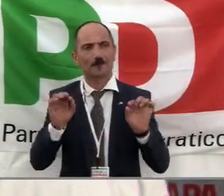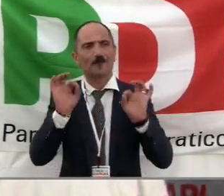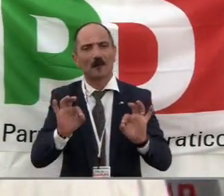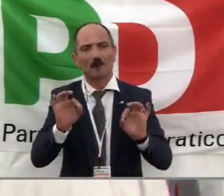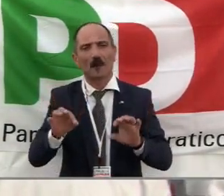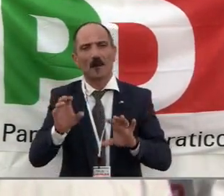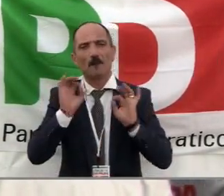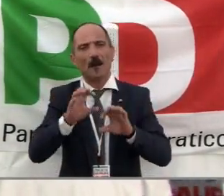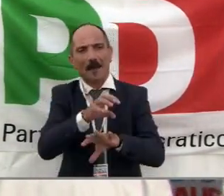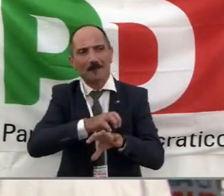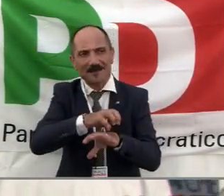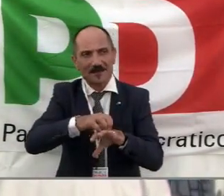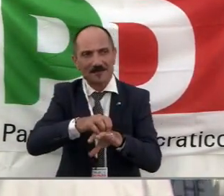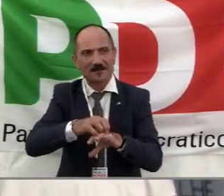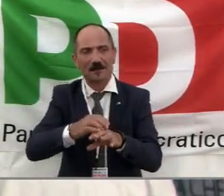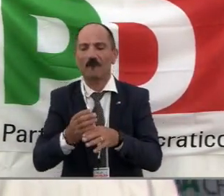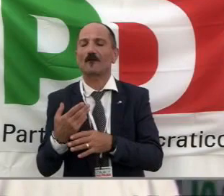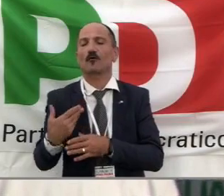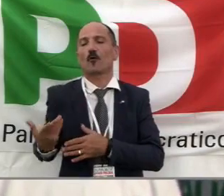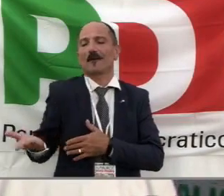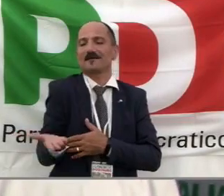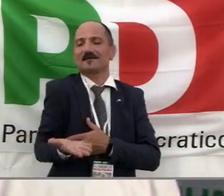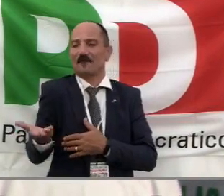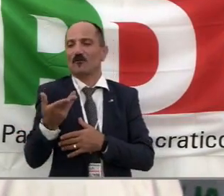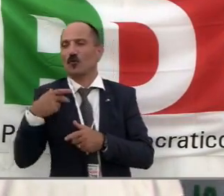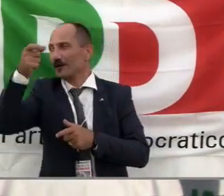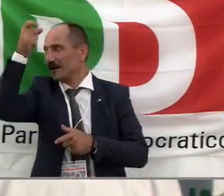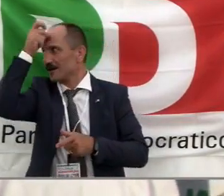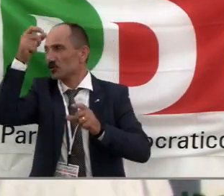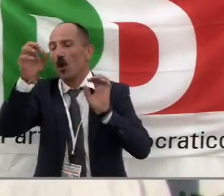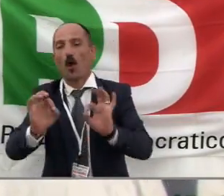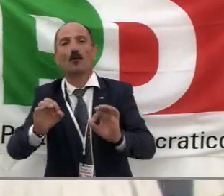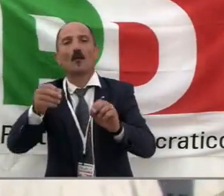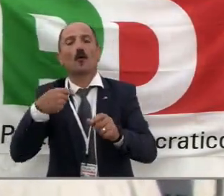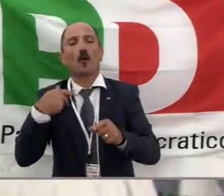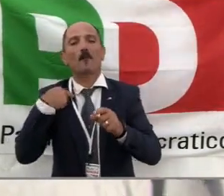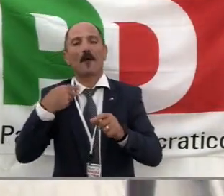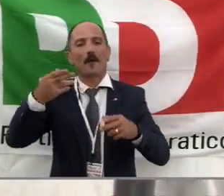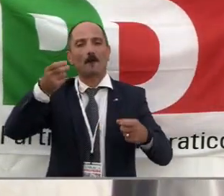che anziché fare i servitori dello Stato